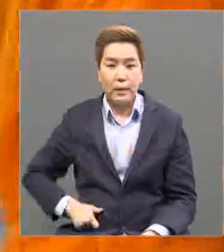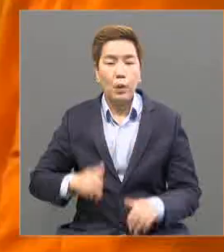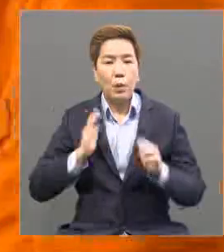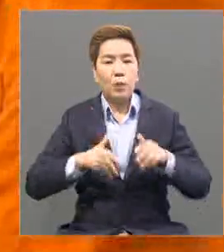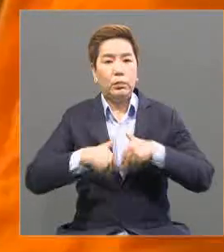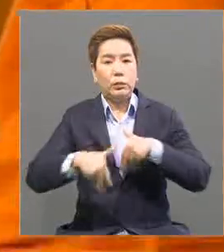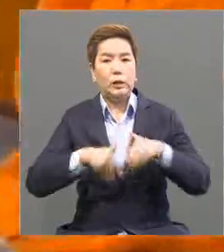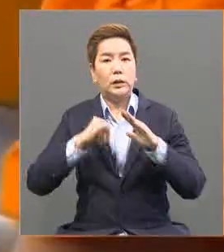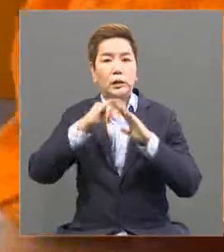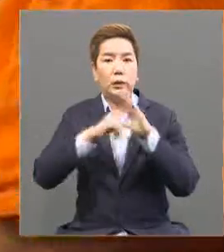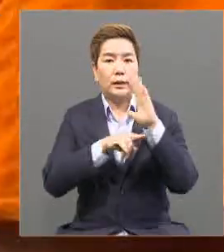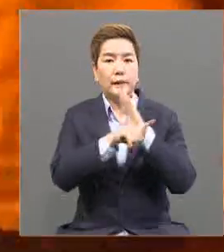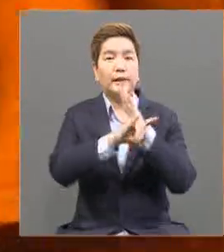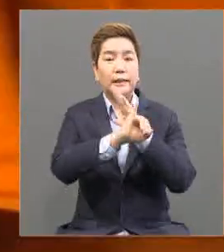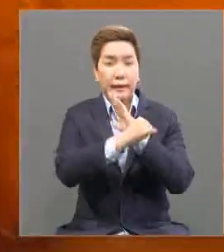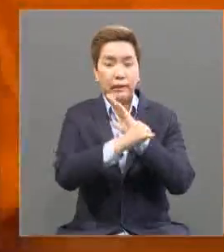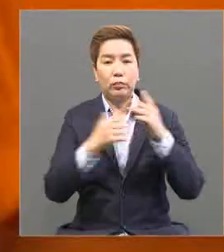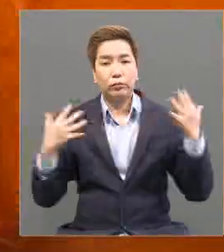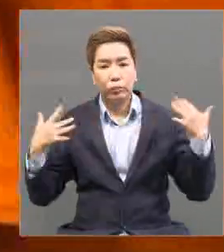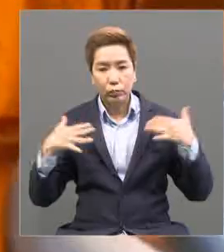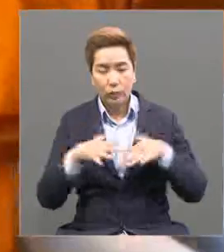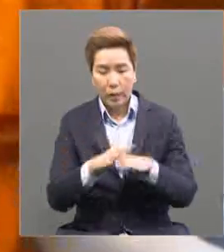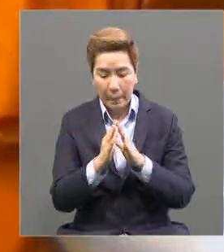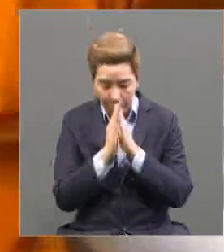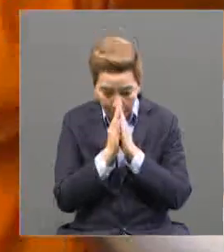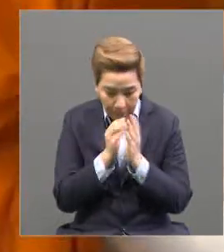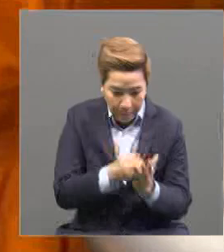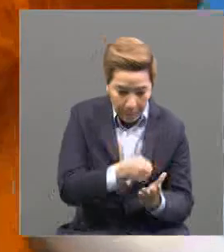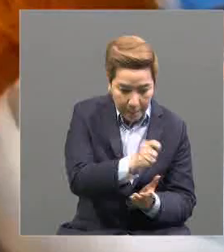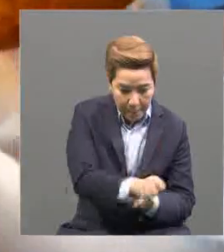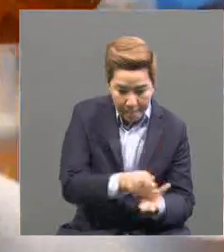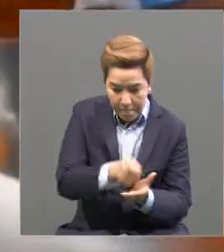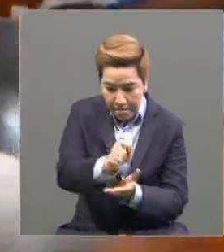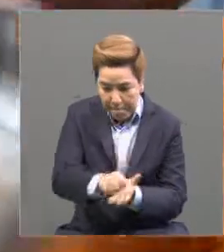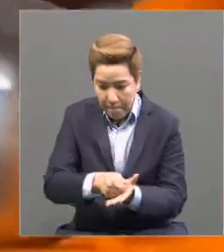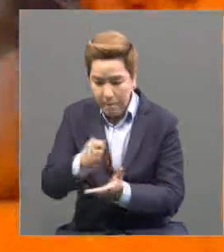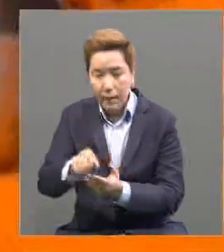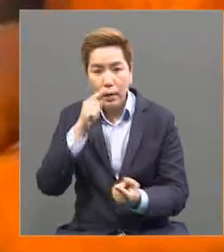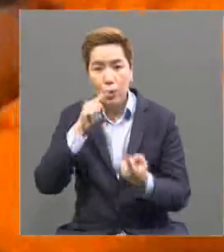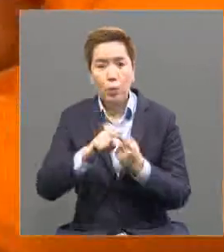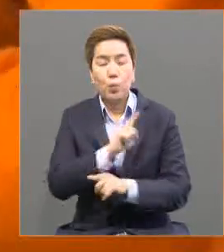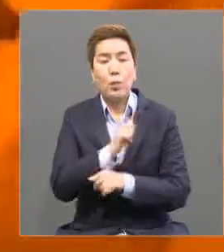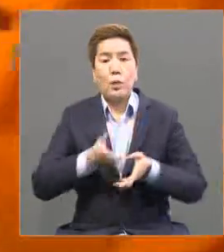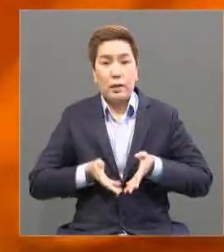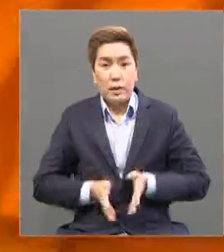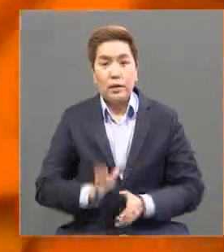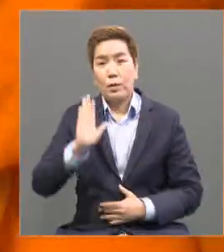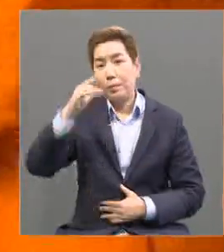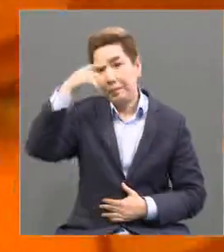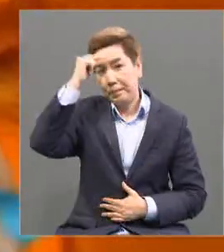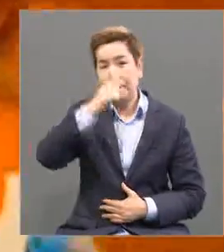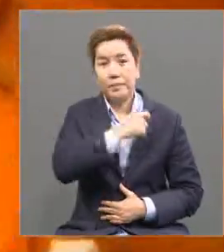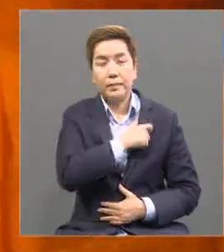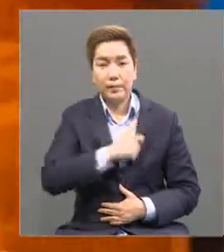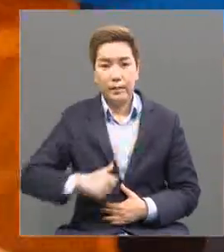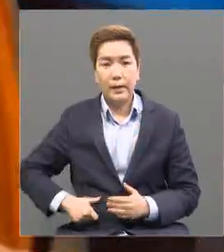ทุกหมู่เหล่าในพื้นที่จังหวัดจันทบุรีก็มาร่วมพิธีทำบุญตักบาตรถวายเป็นพระราชกุศลเนื่องในโอกาสวันเฉลิมพระชนมพรรษา12สิงห